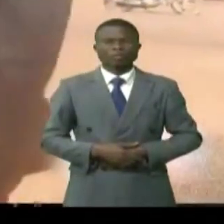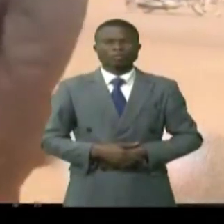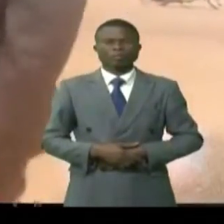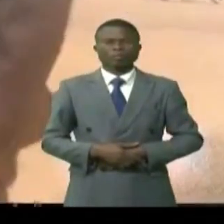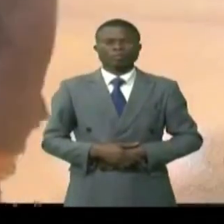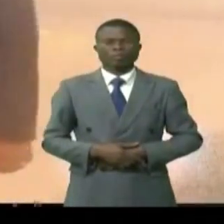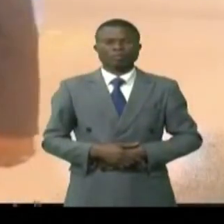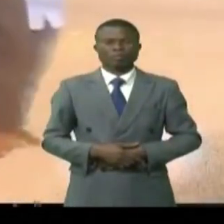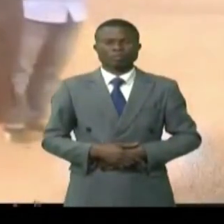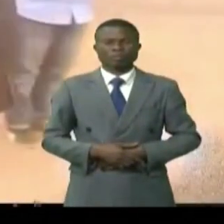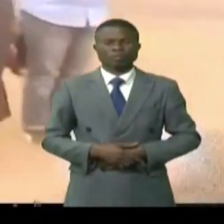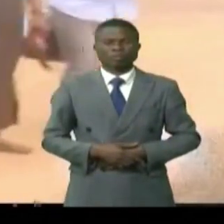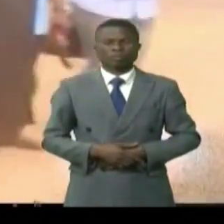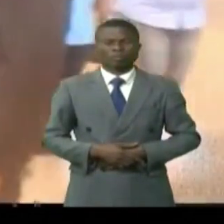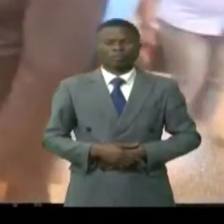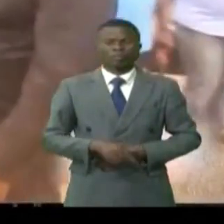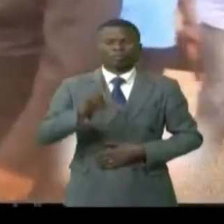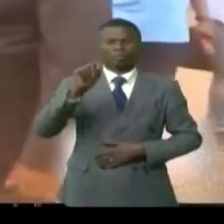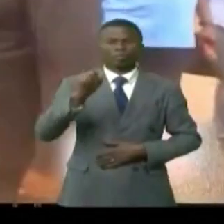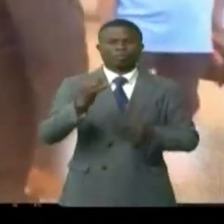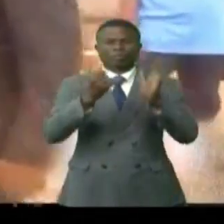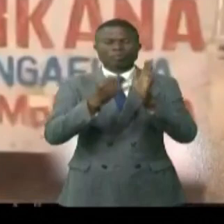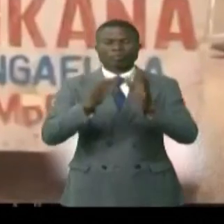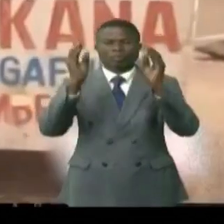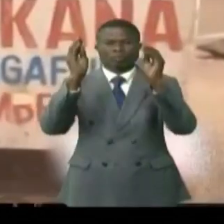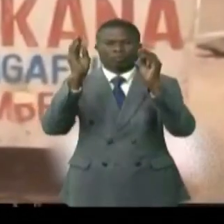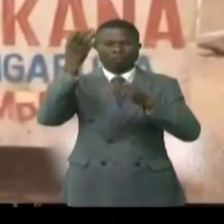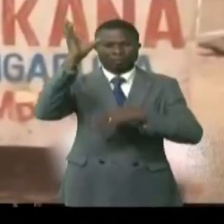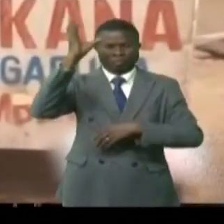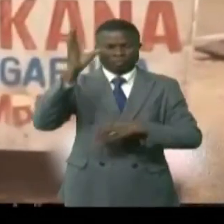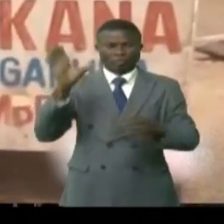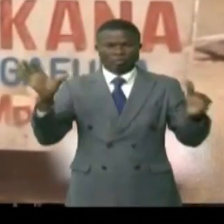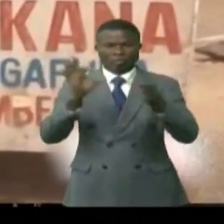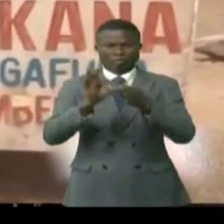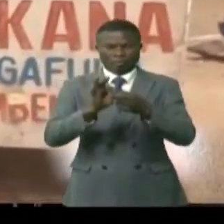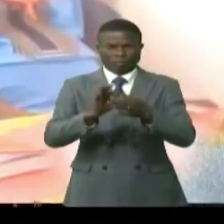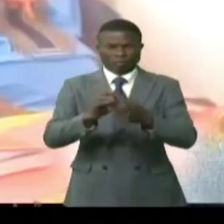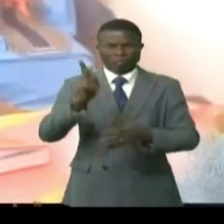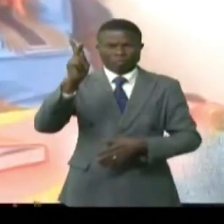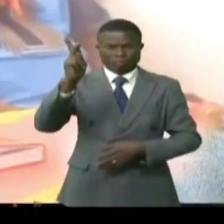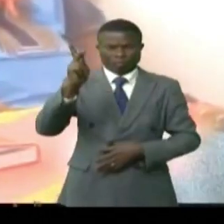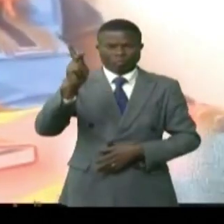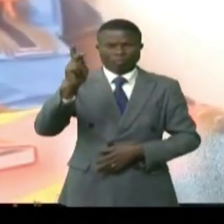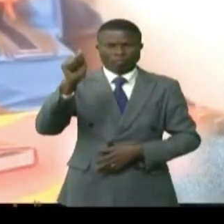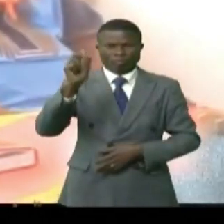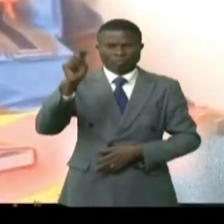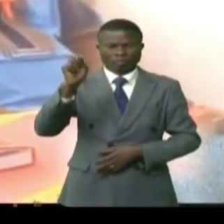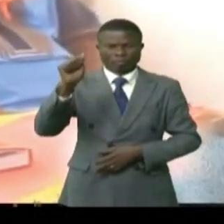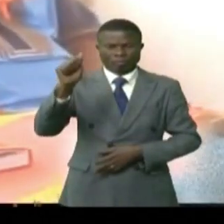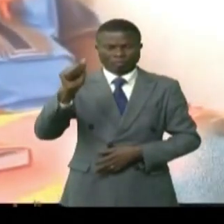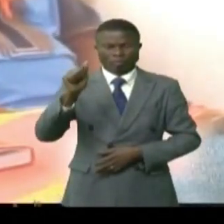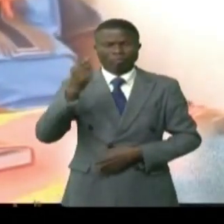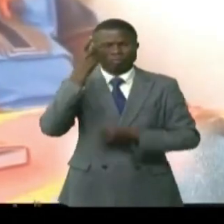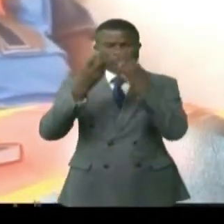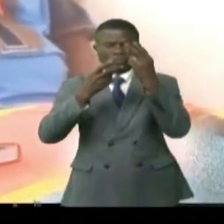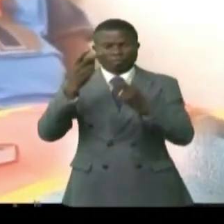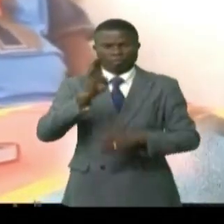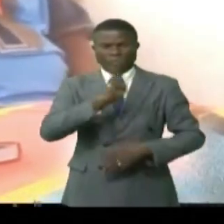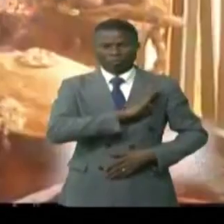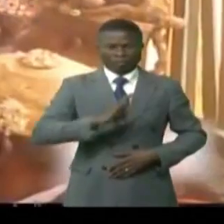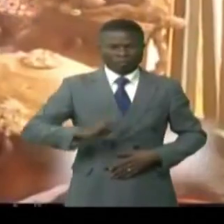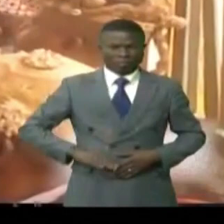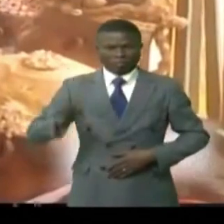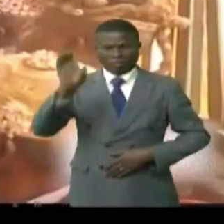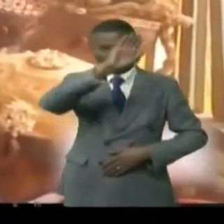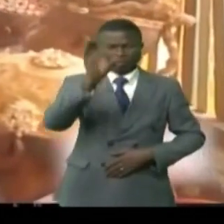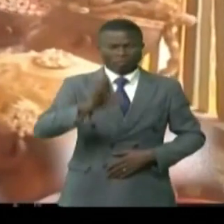Ils sont à la tête de plus de 26 villages réunis au sein du groupement Mbekama. Avec cette visite du bourgmestre de Mongafula,